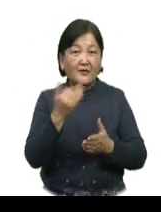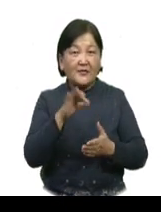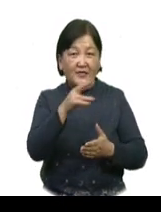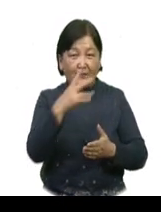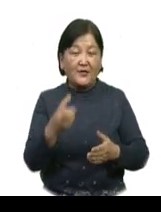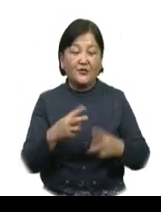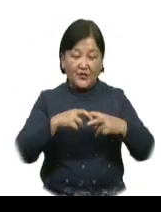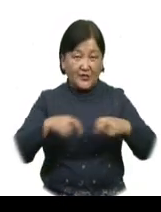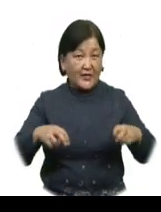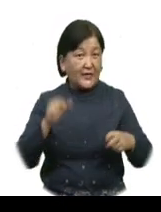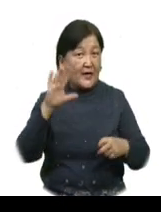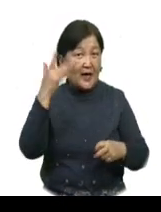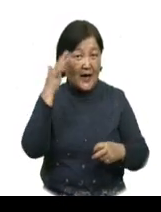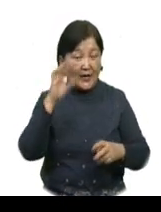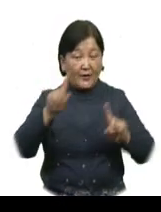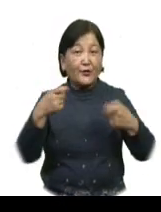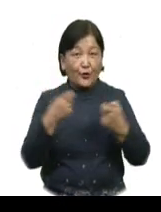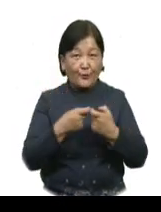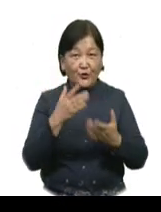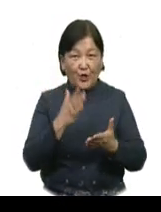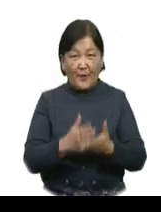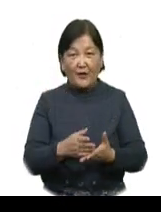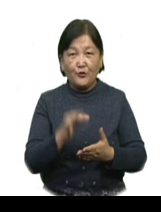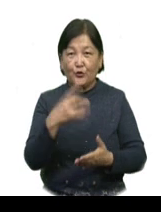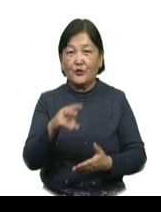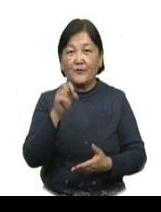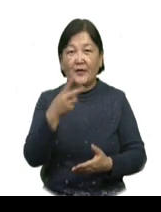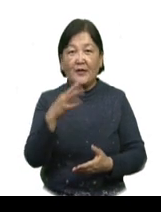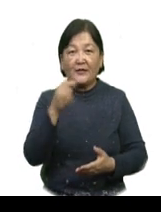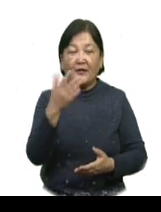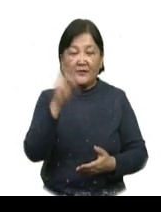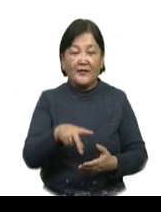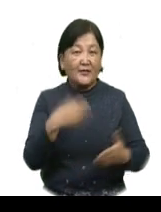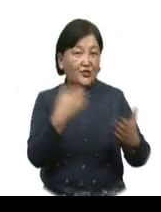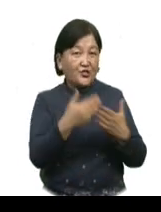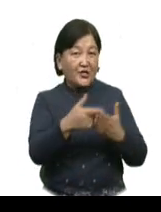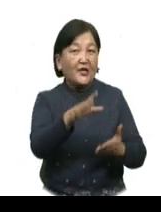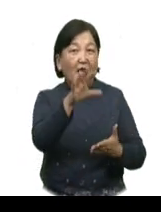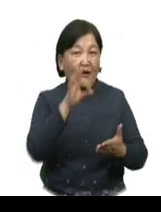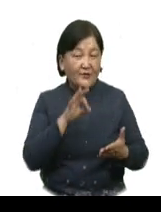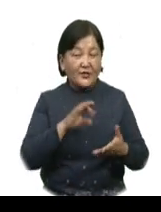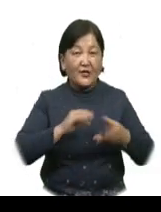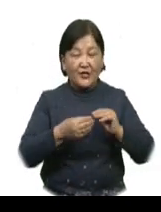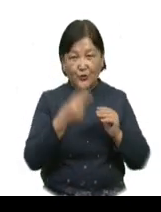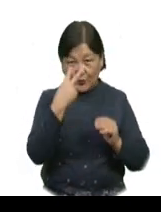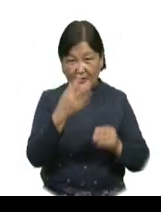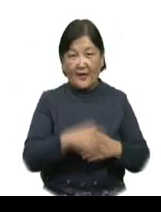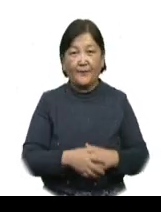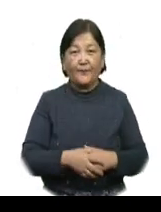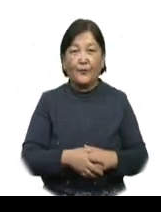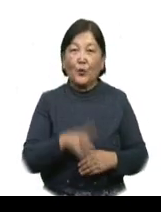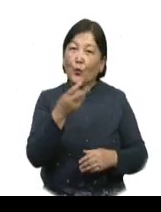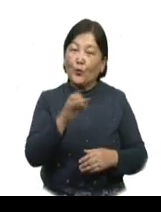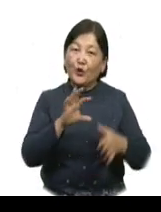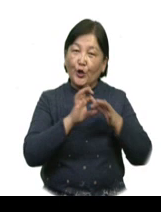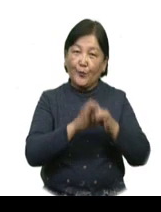арга ялууд их тохиромжтой байдаг. Сая бид нар төсвийн зарцуултын дараа жишээ аварж энэ шинжилгээг хийж үзлээ. За тийм